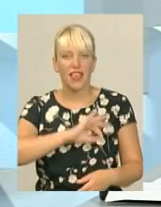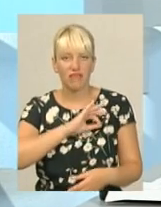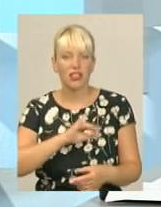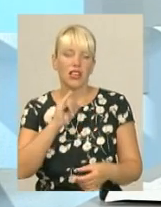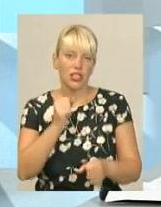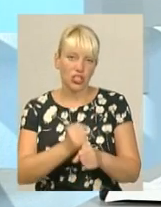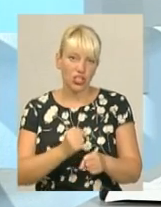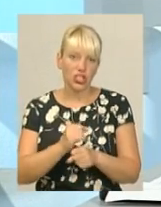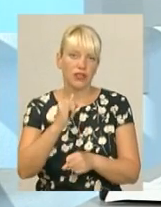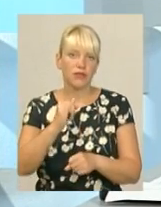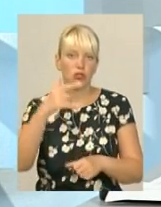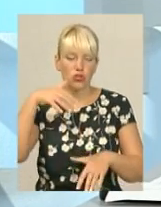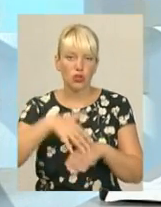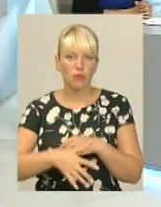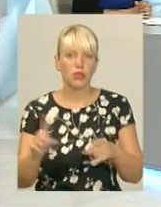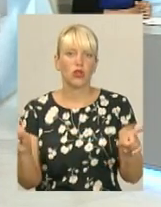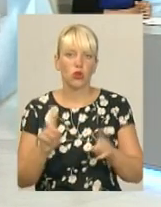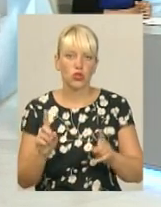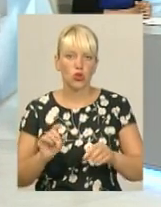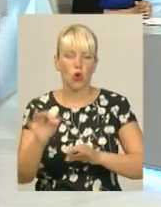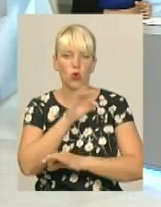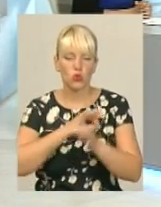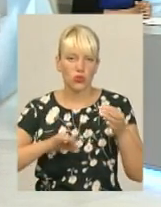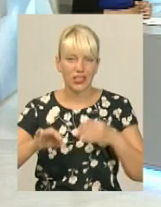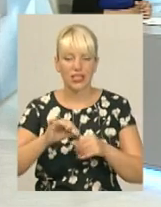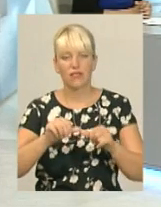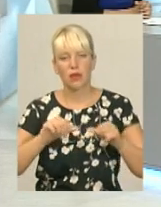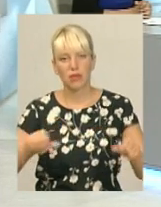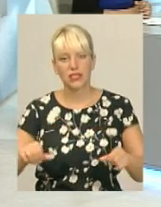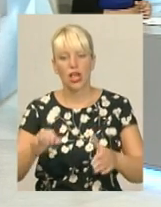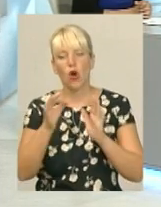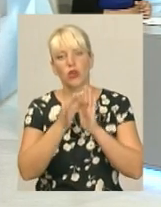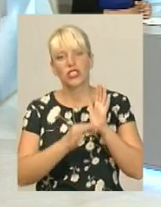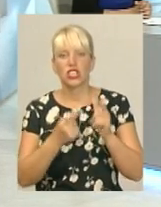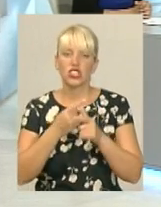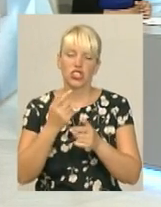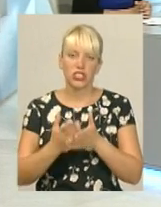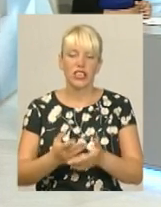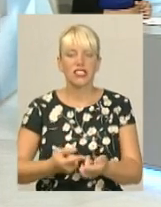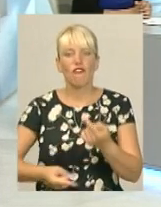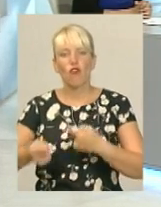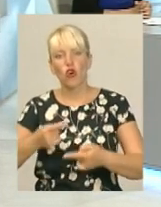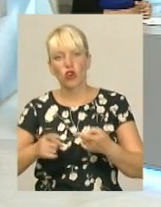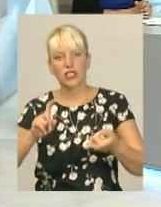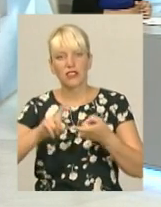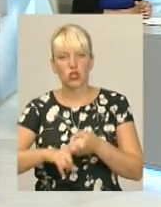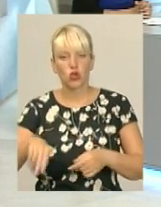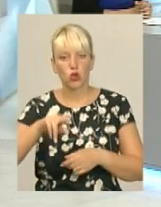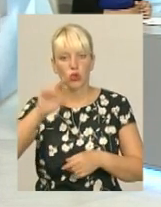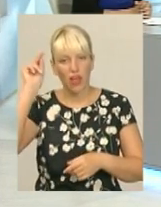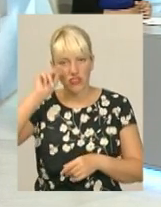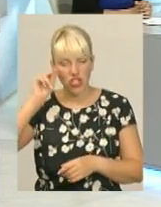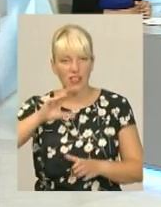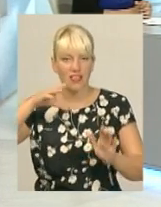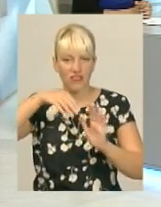Ну і зрозуміло, консультативна місія сьогодні оцінює, чи є зворотній такий зв'язок щодо навчання і втілення в практику.